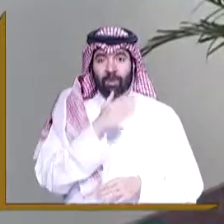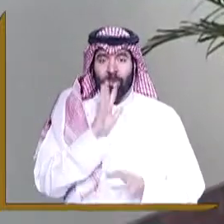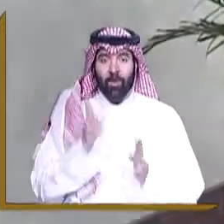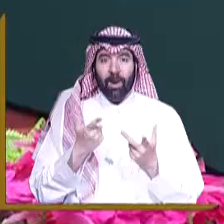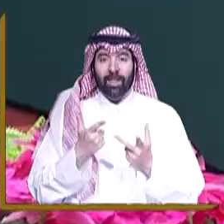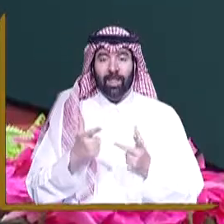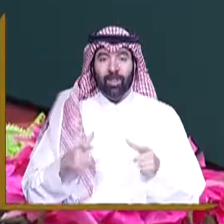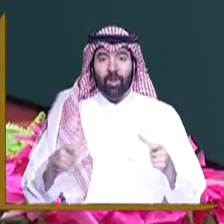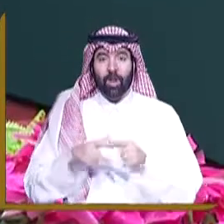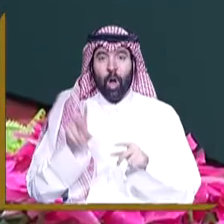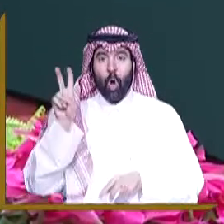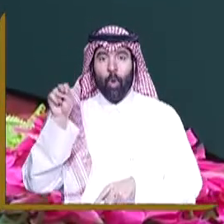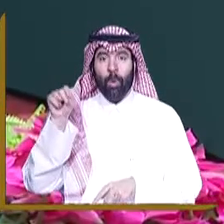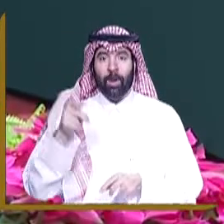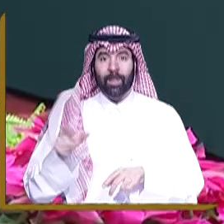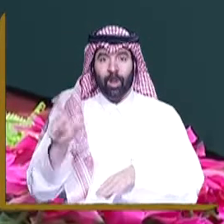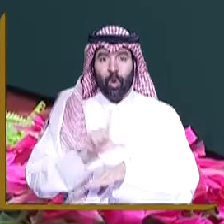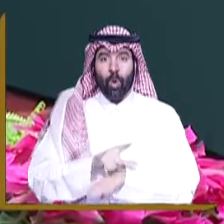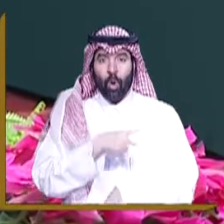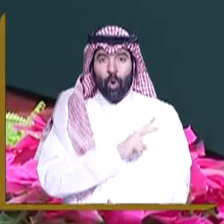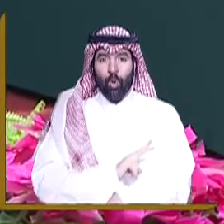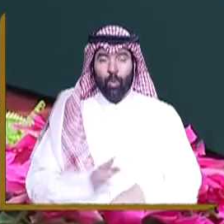مجلس الأمن.